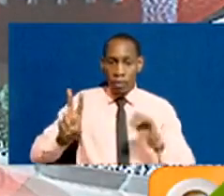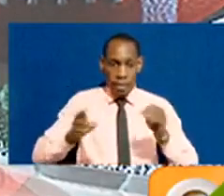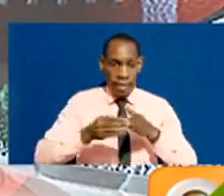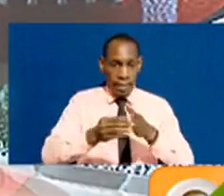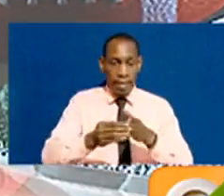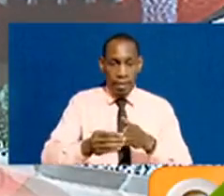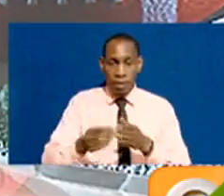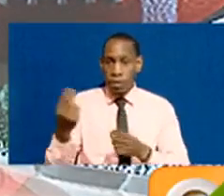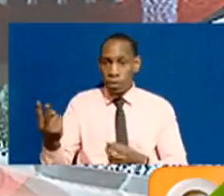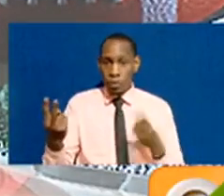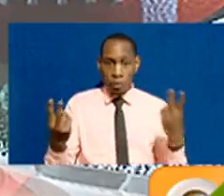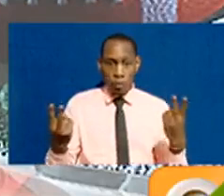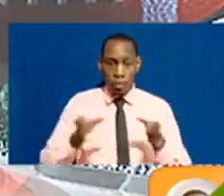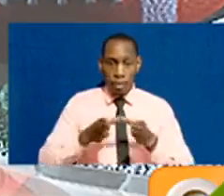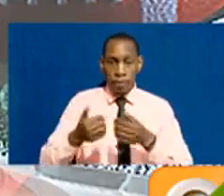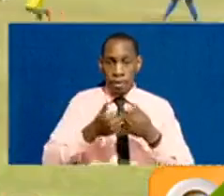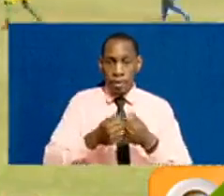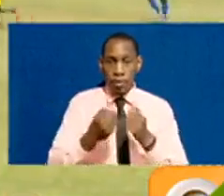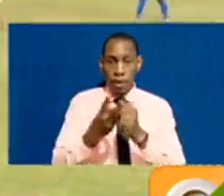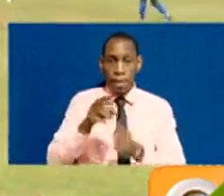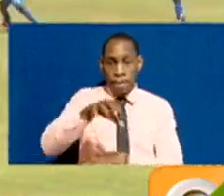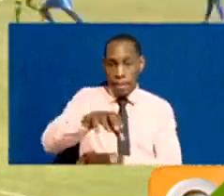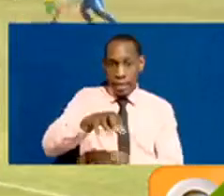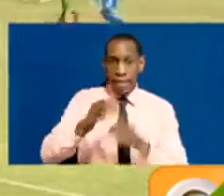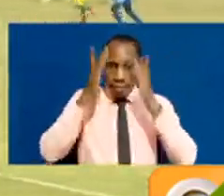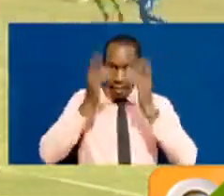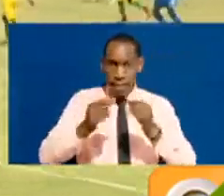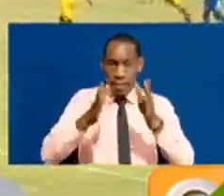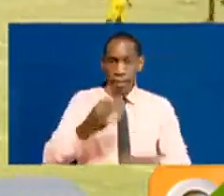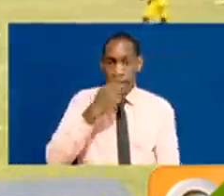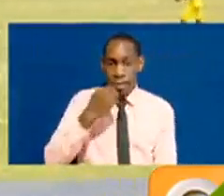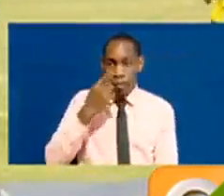lead to draw 2-2, forcing the match into penalties to decide the winner.